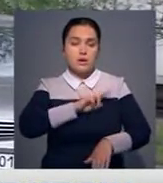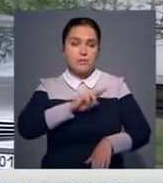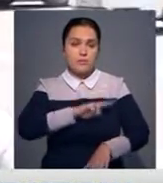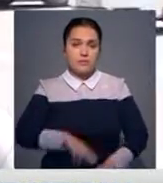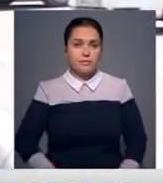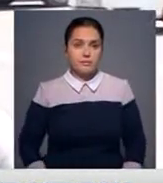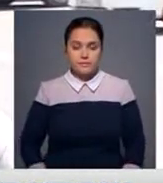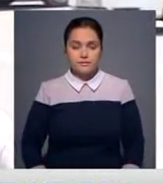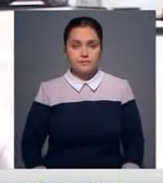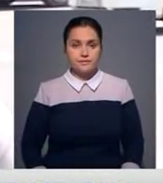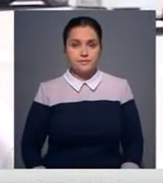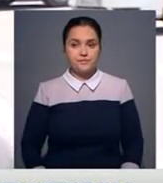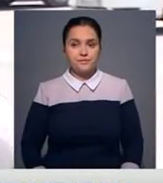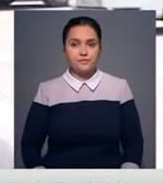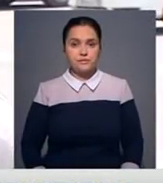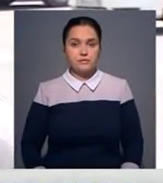ДВД.